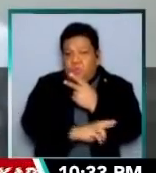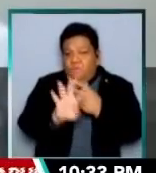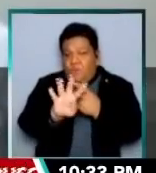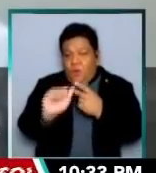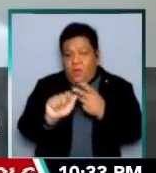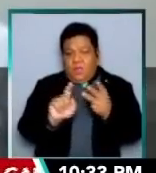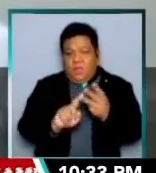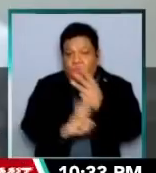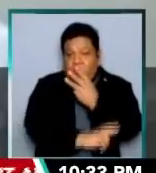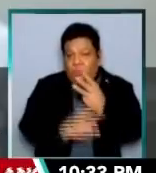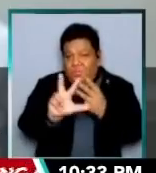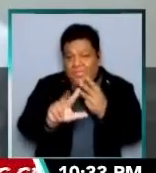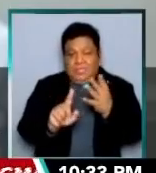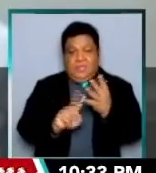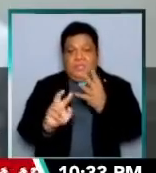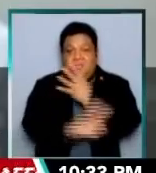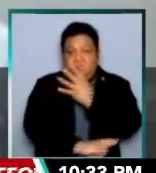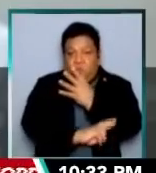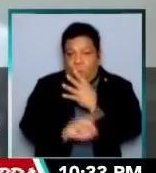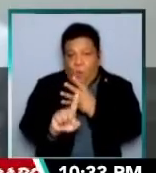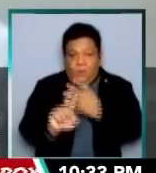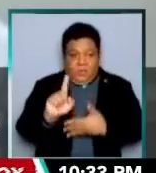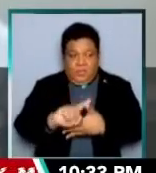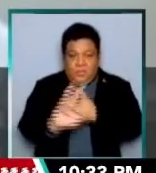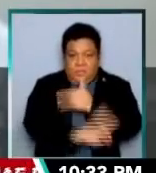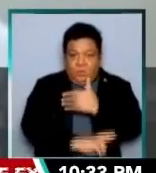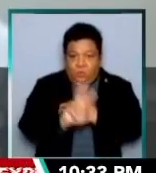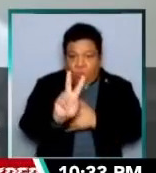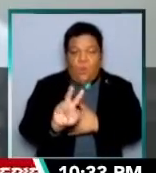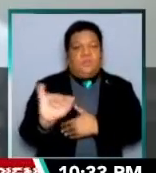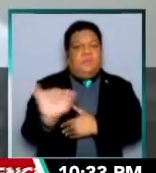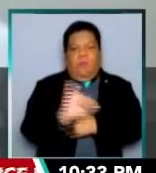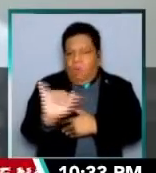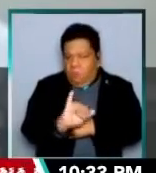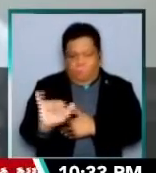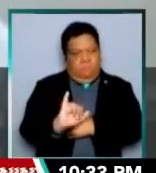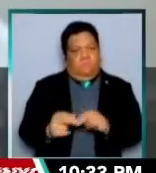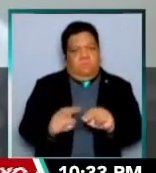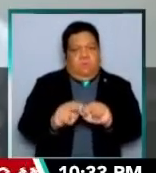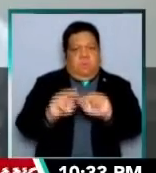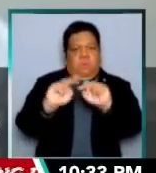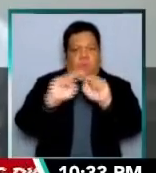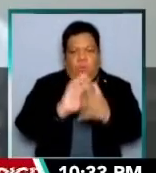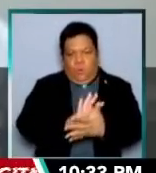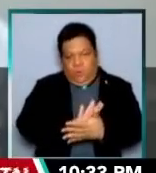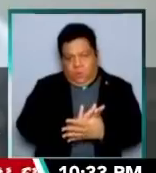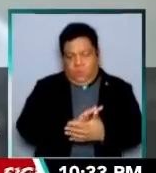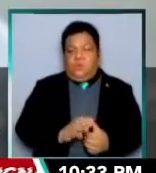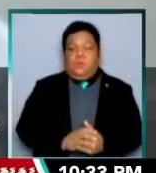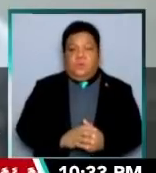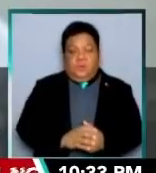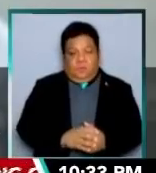2 are also registering spikes in cases. And that is why I call